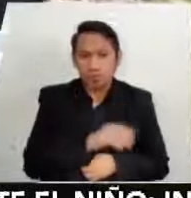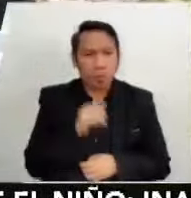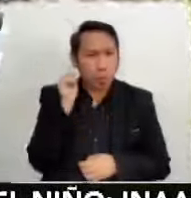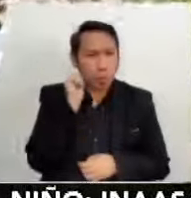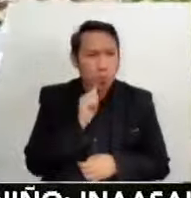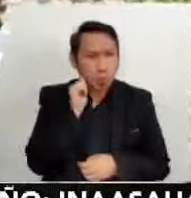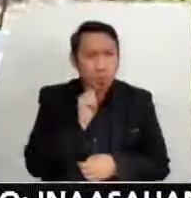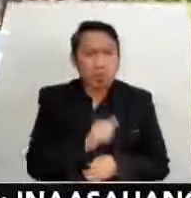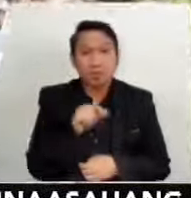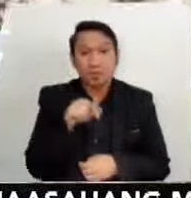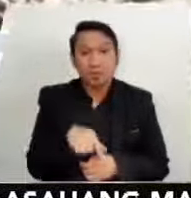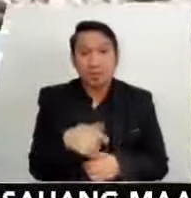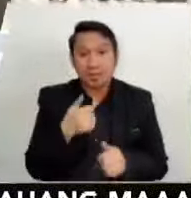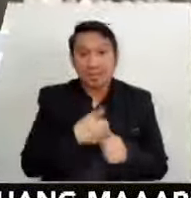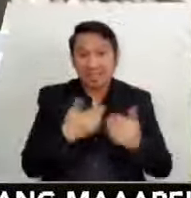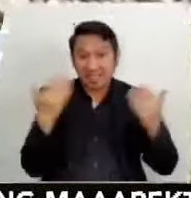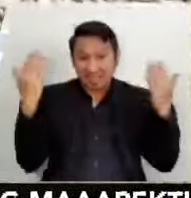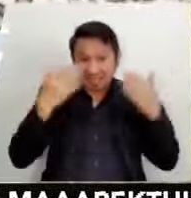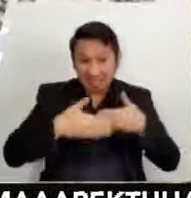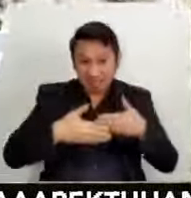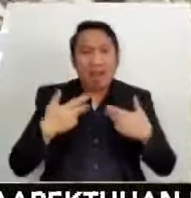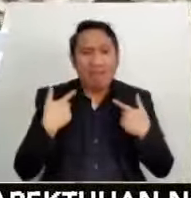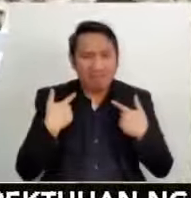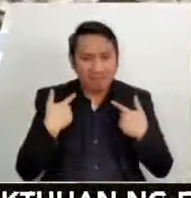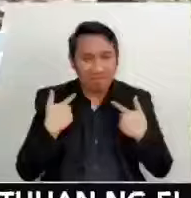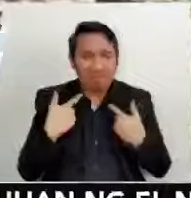kanab ng tubig